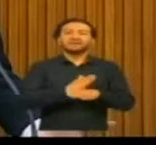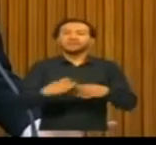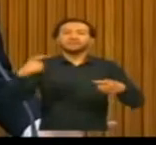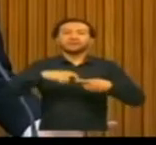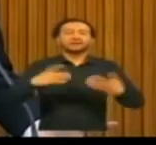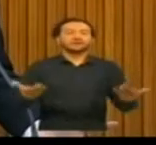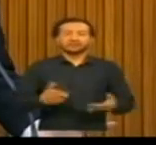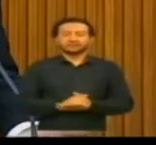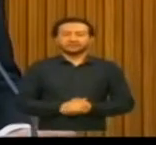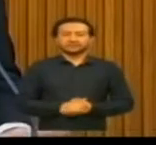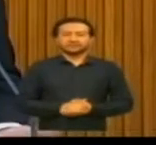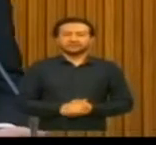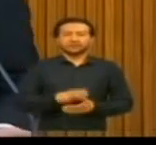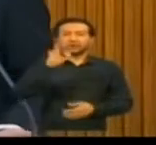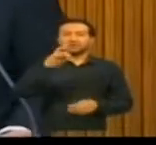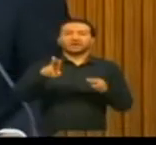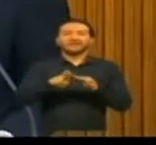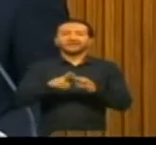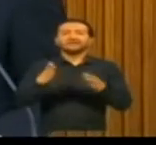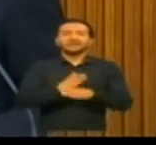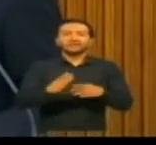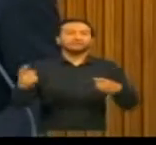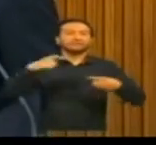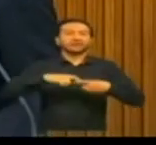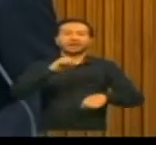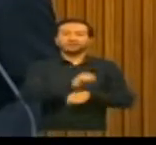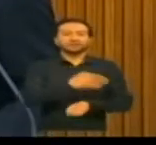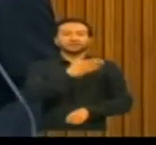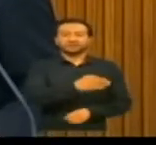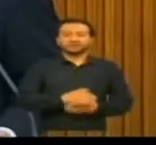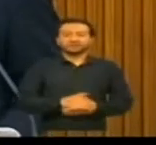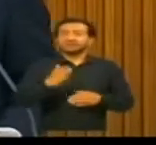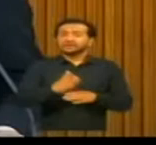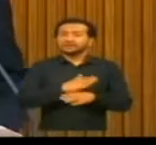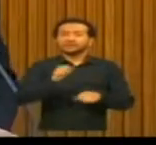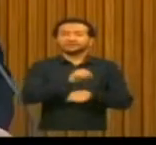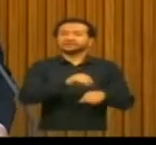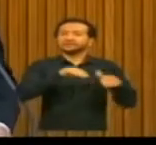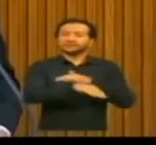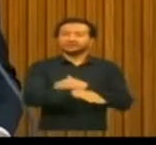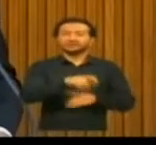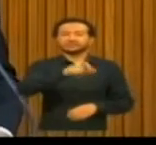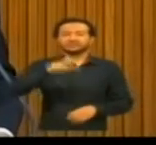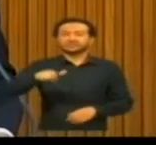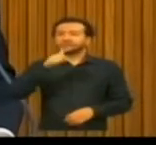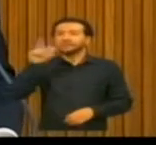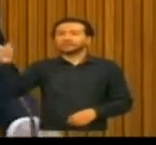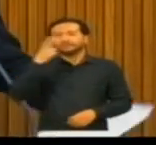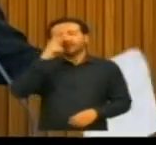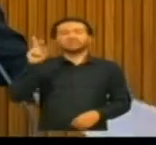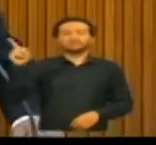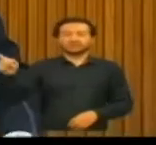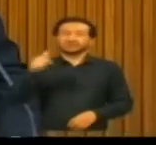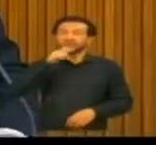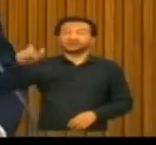hapiste? Osman Kavala hangi gerekçeyle hapiste? Niçin hapiste? Beylerin hoşuna gitmedi diye.